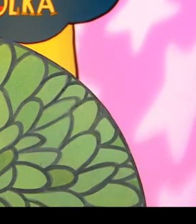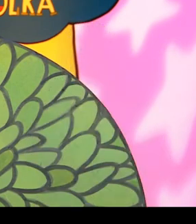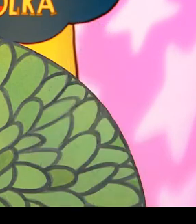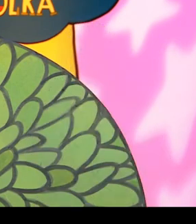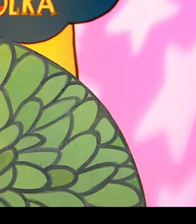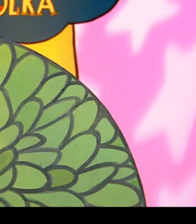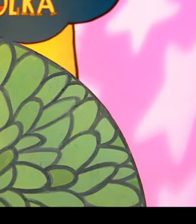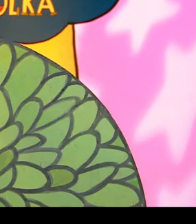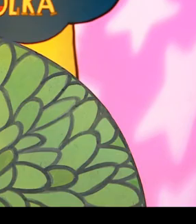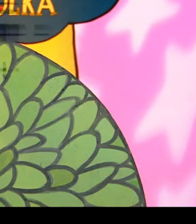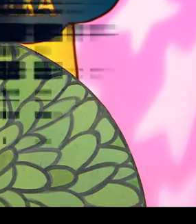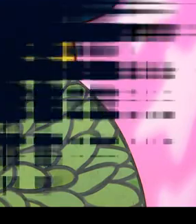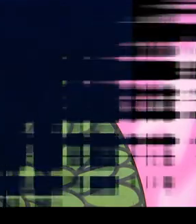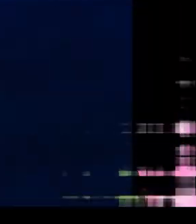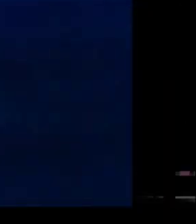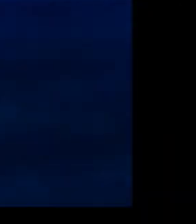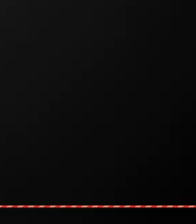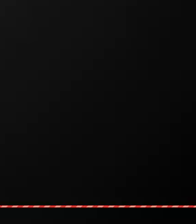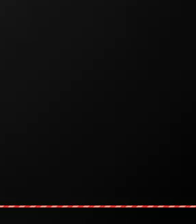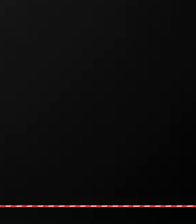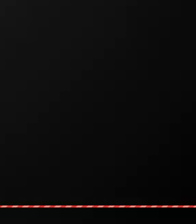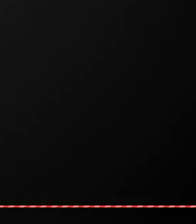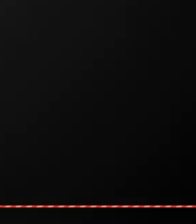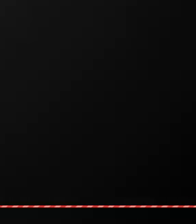To se povedlo.